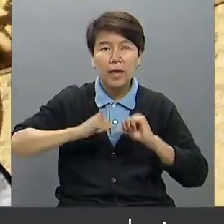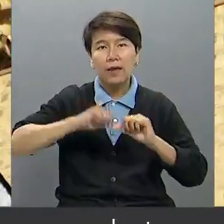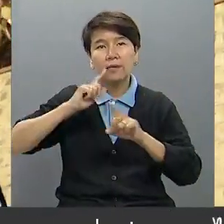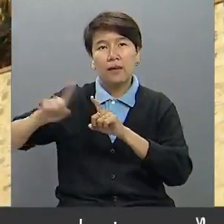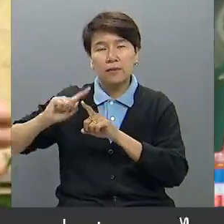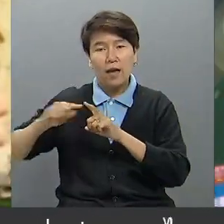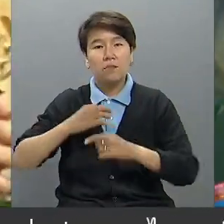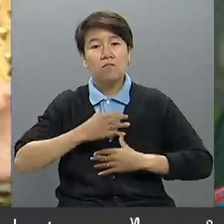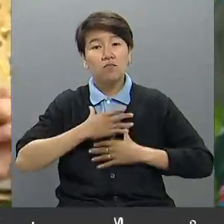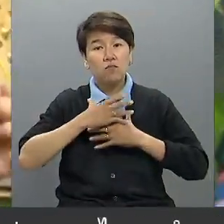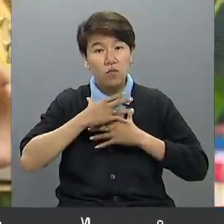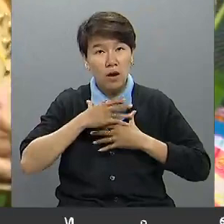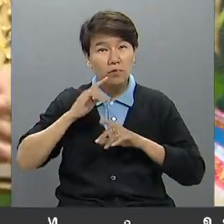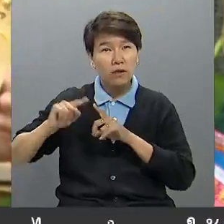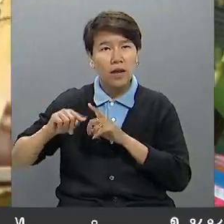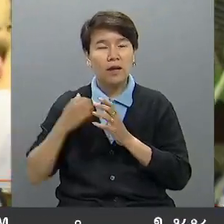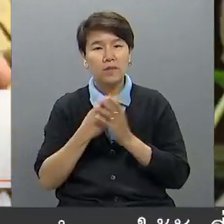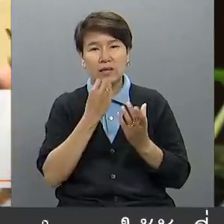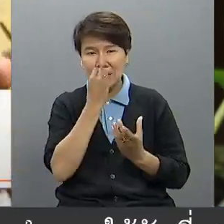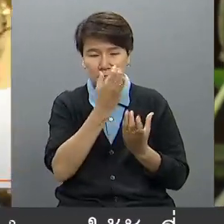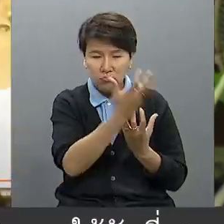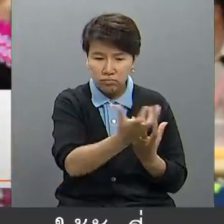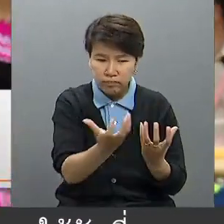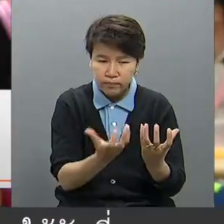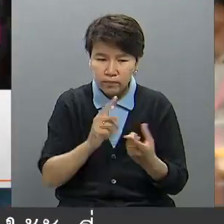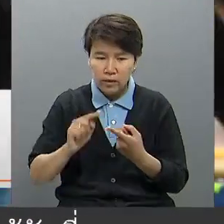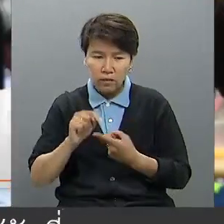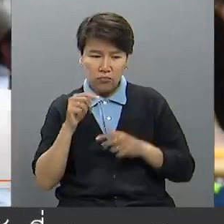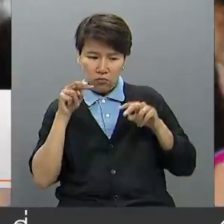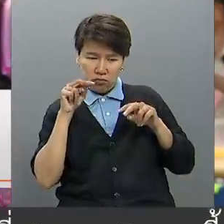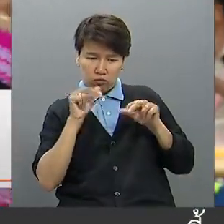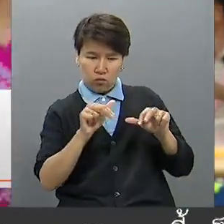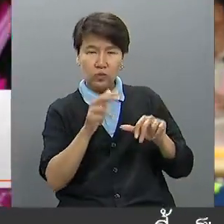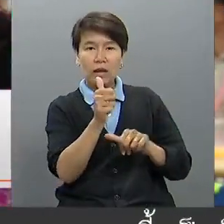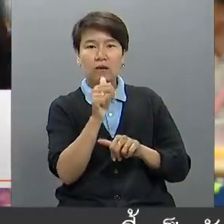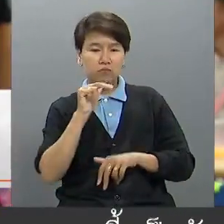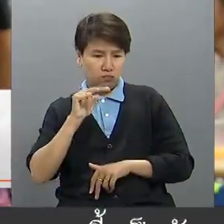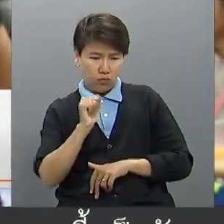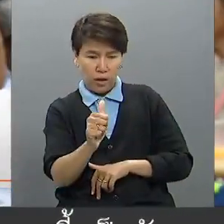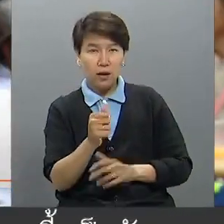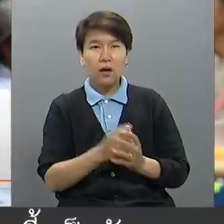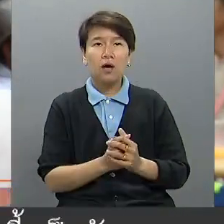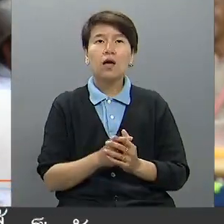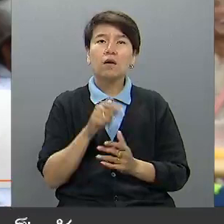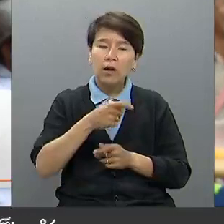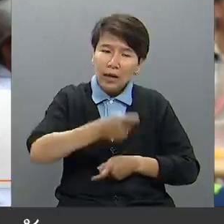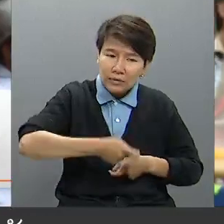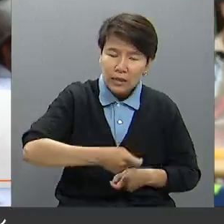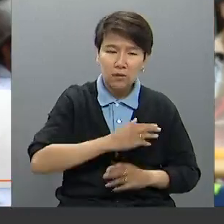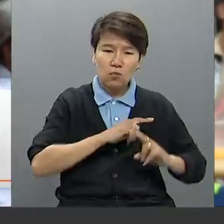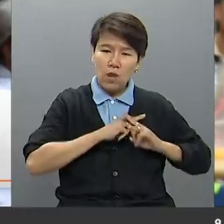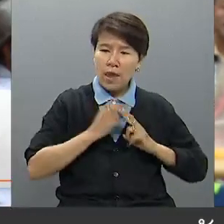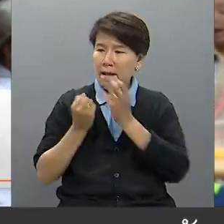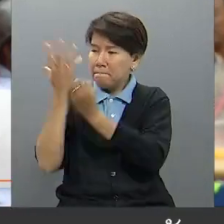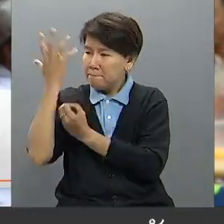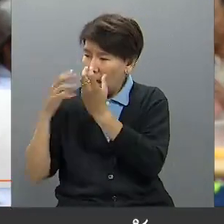สดงเรื่องอาหารนะครับที่มาจากพื้นที่นะครับไม่ว่าจะเป็นป่าหรือพื้นที่การเกษตรของตัวเองแล้วมาแบ่งปันกัน